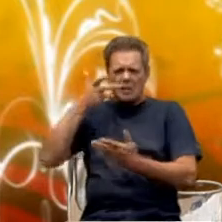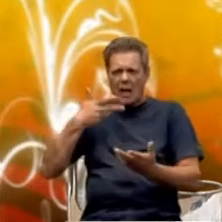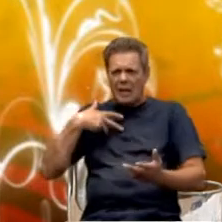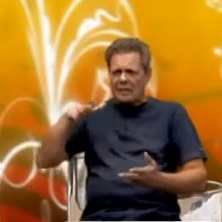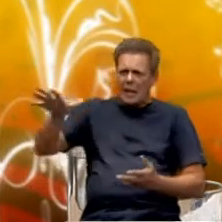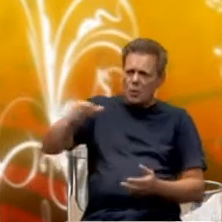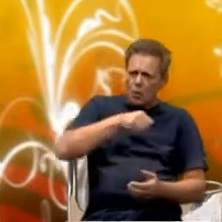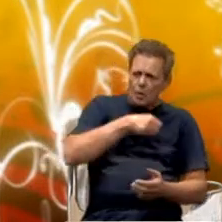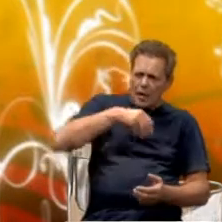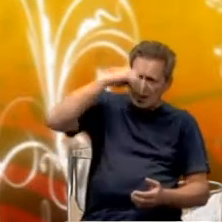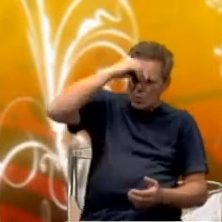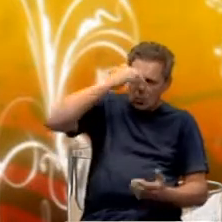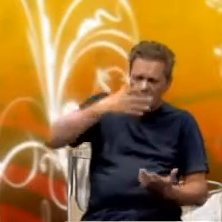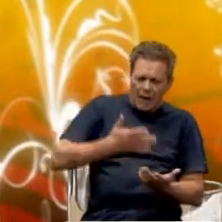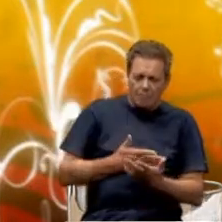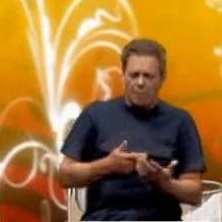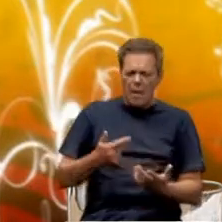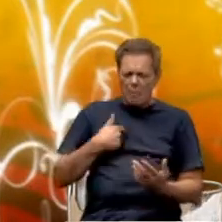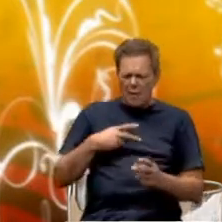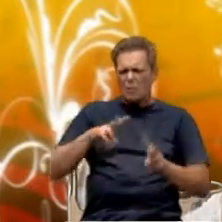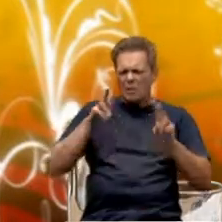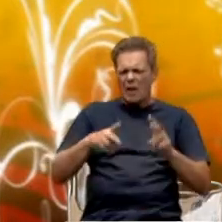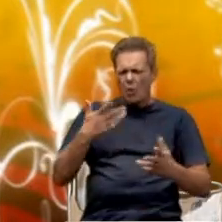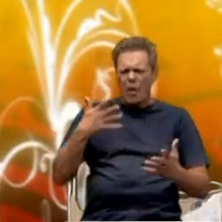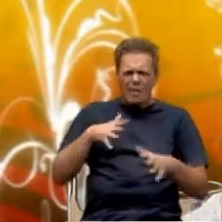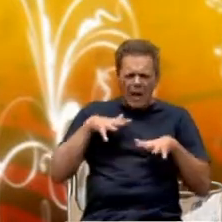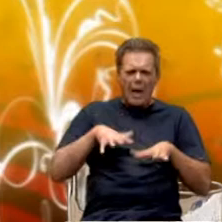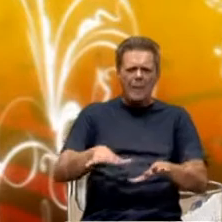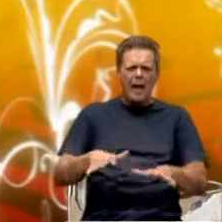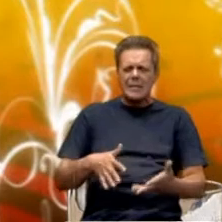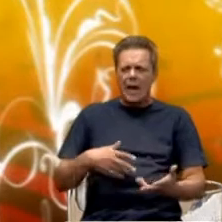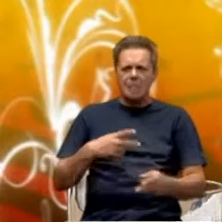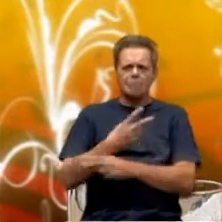mi imamo strašna iskustva. Mi smo zaista jedna nacija, silno,